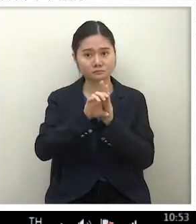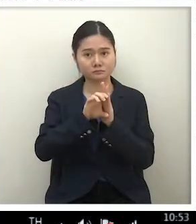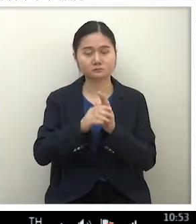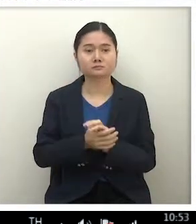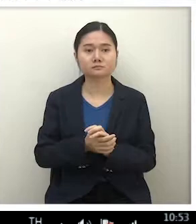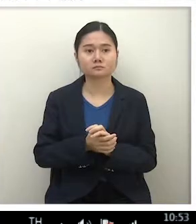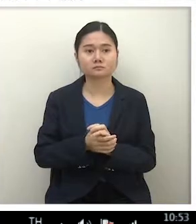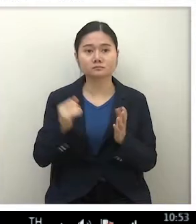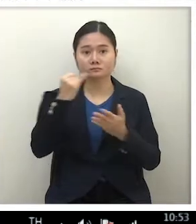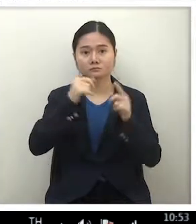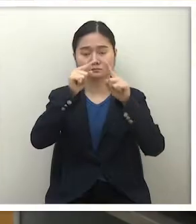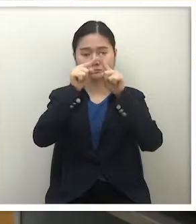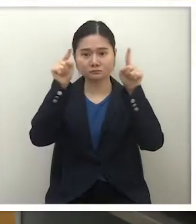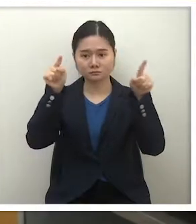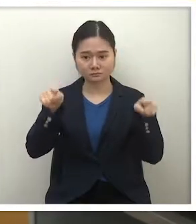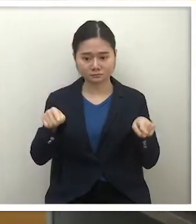วาดสี่เหลี่ยม